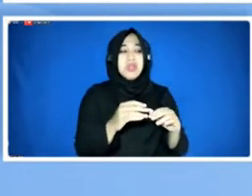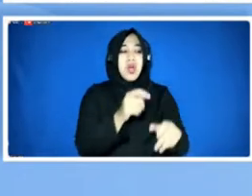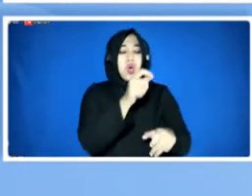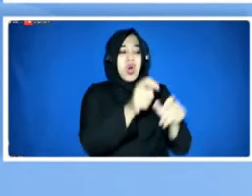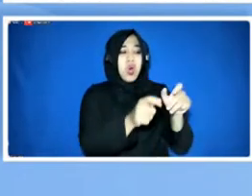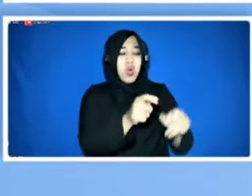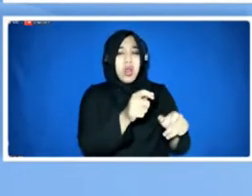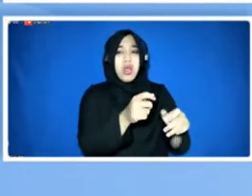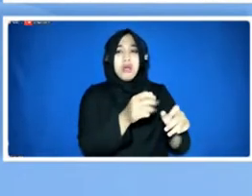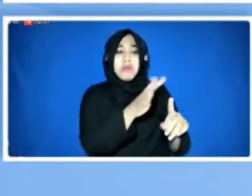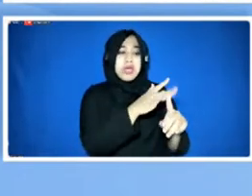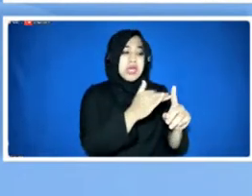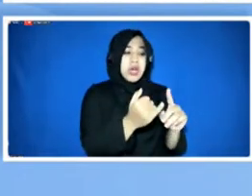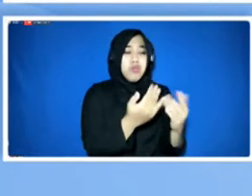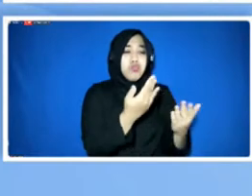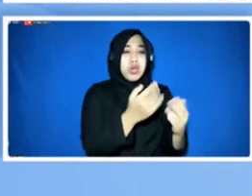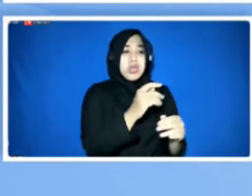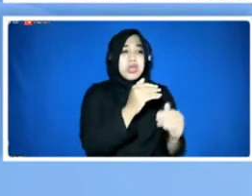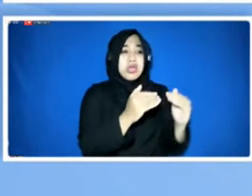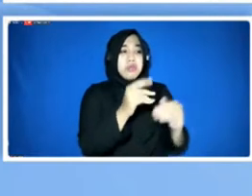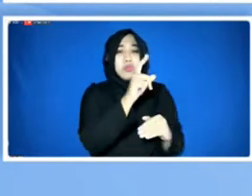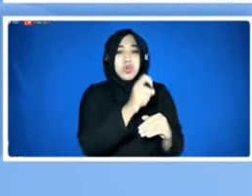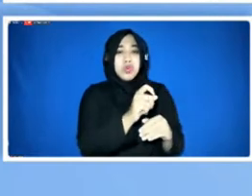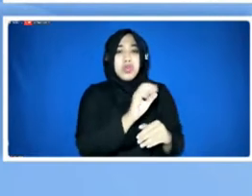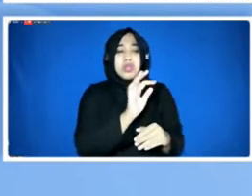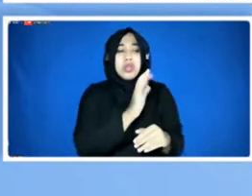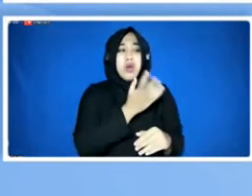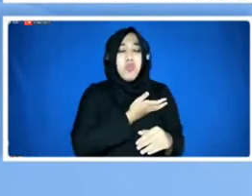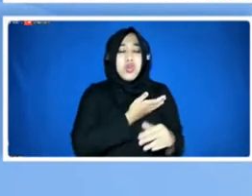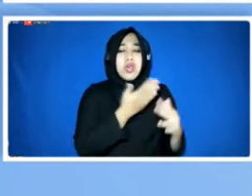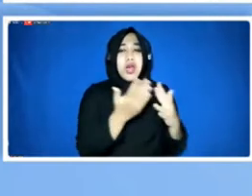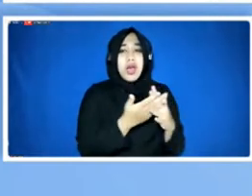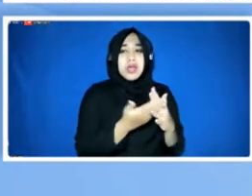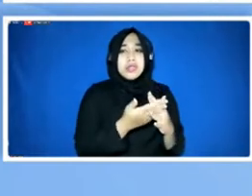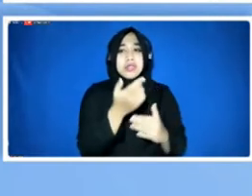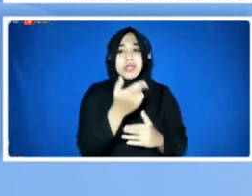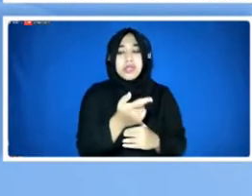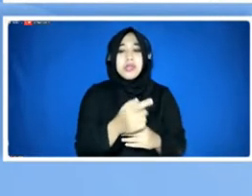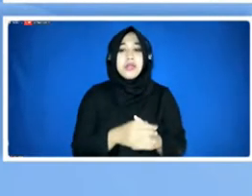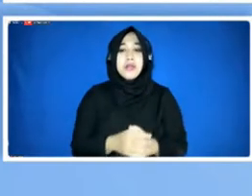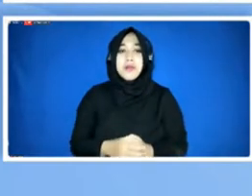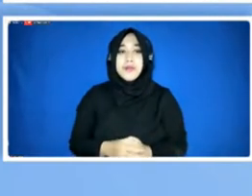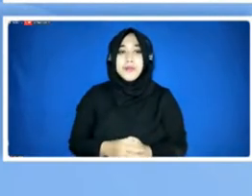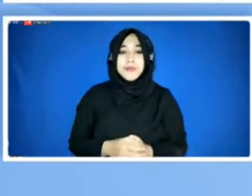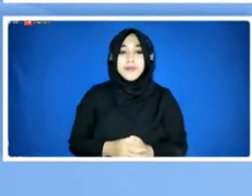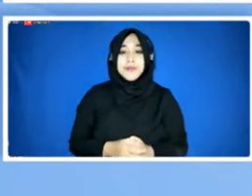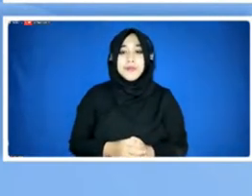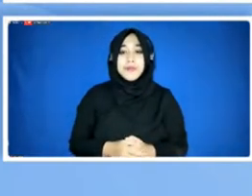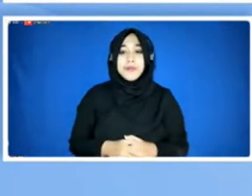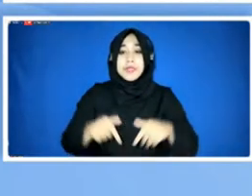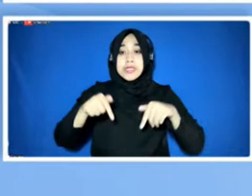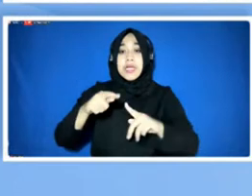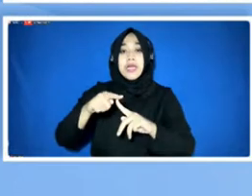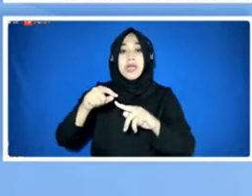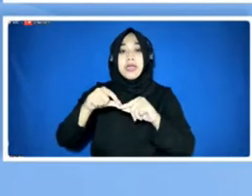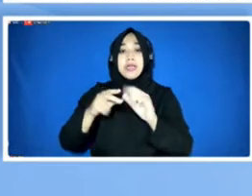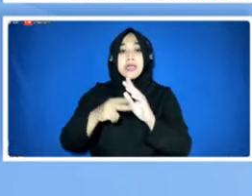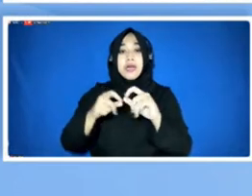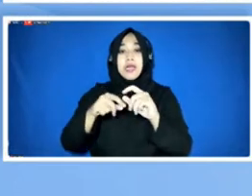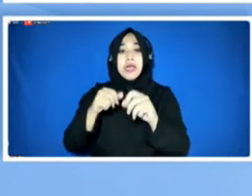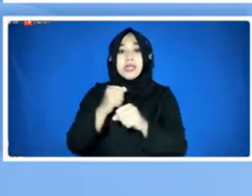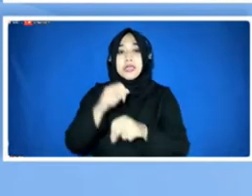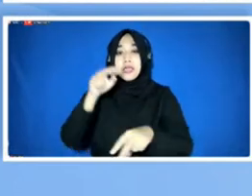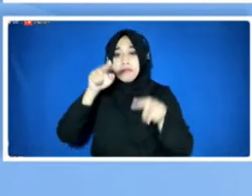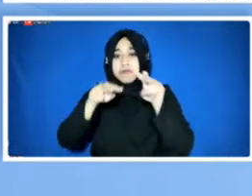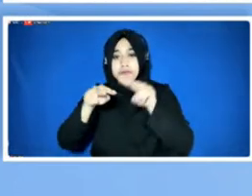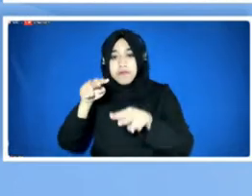masyarakat yang mungkin lebih membutuhkan kemudian tidak punya akses ke arah sana. Next lagi. Nah, sekarang itu tracing. Tracing yang kami